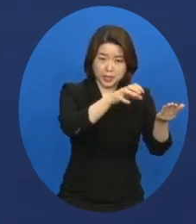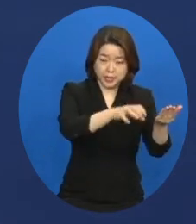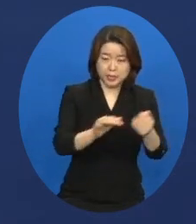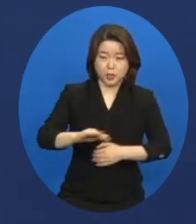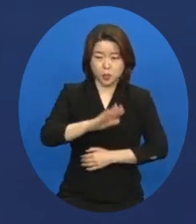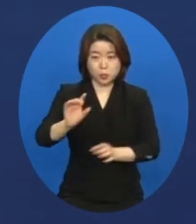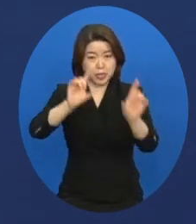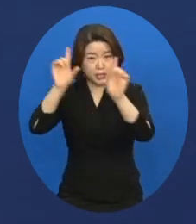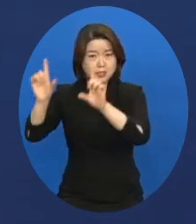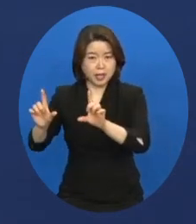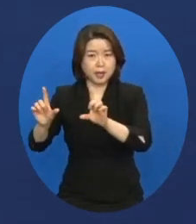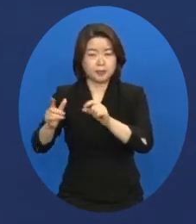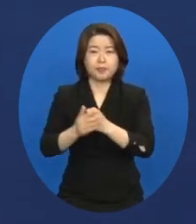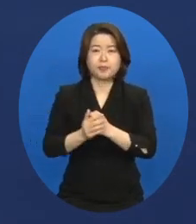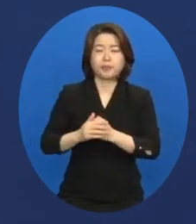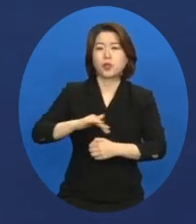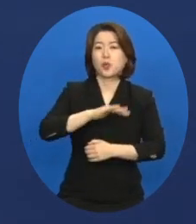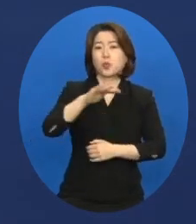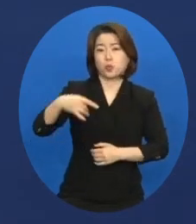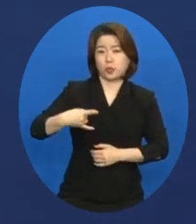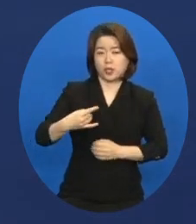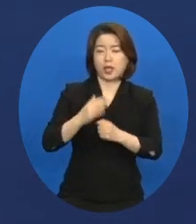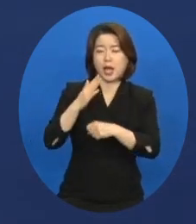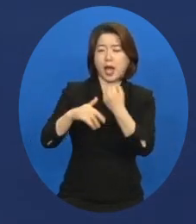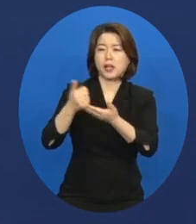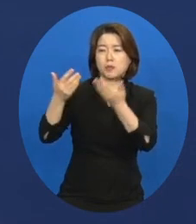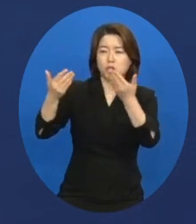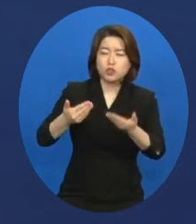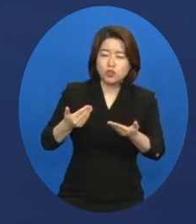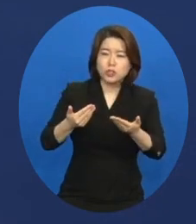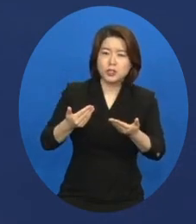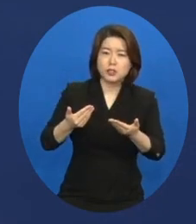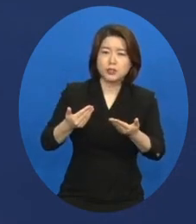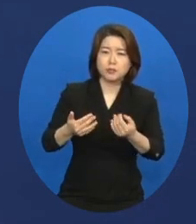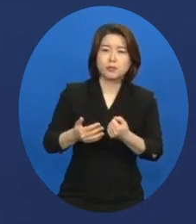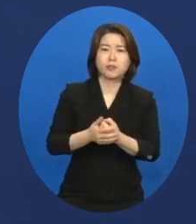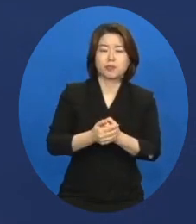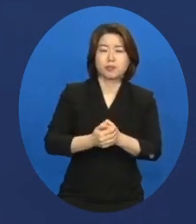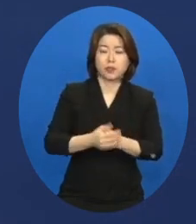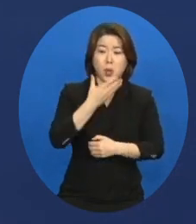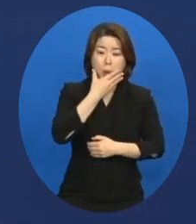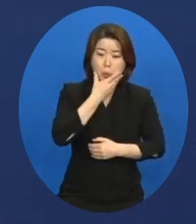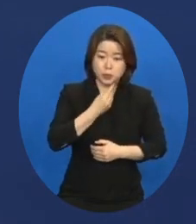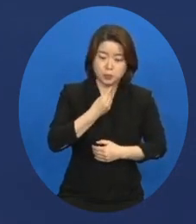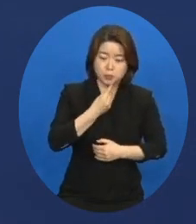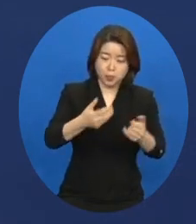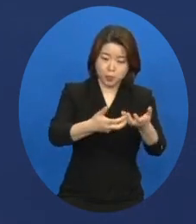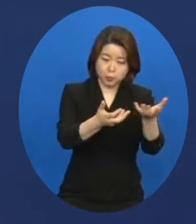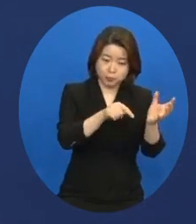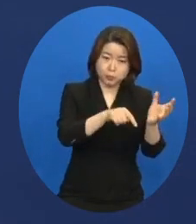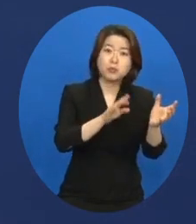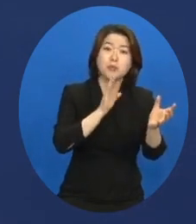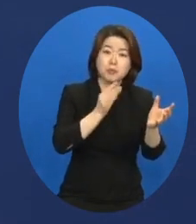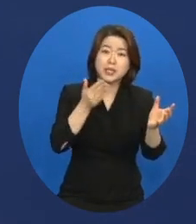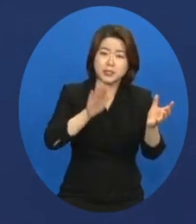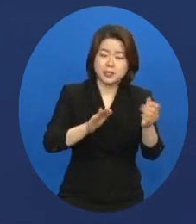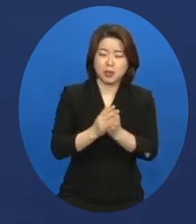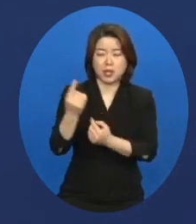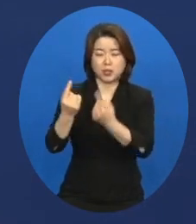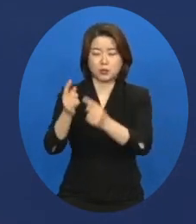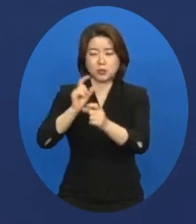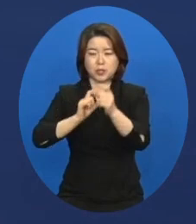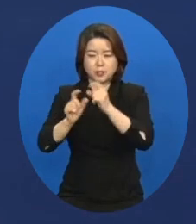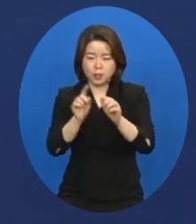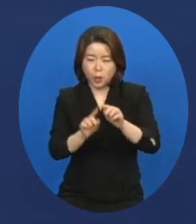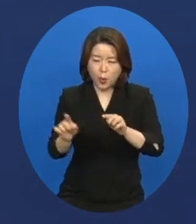일터, 우리의 삶은 우리에게 하나님이 주신 축복의 영역이기도 하지만 그보다 더 한